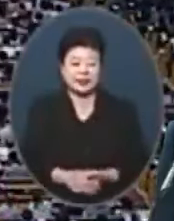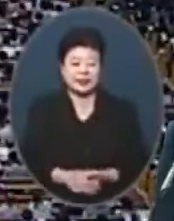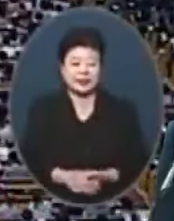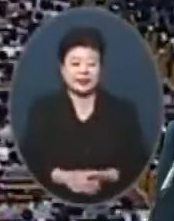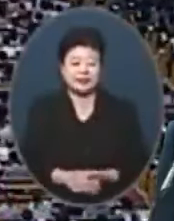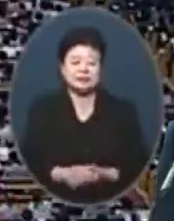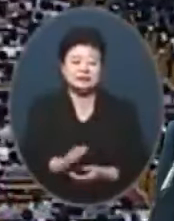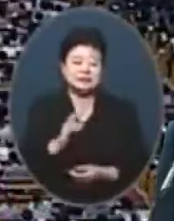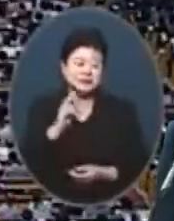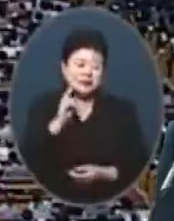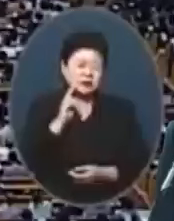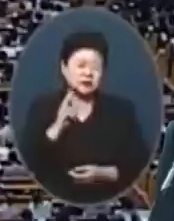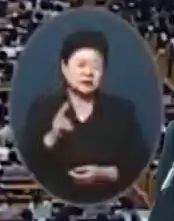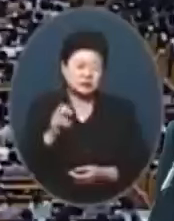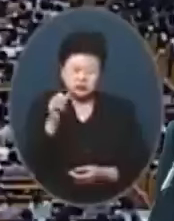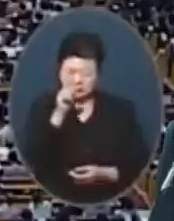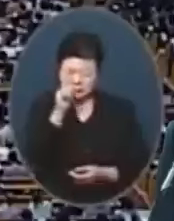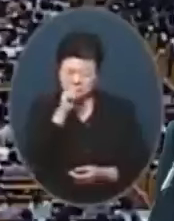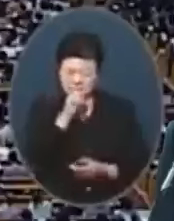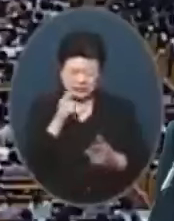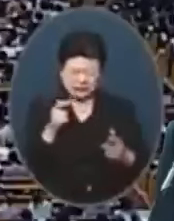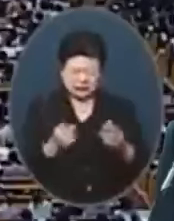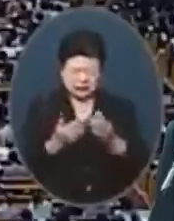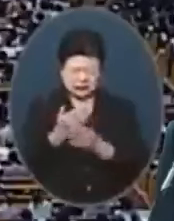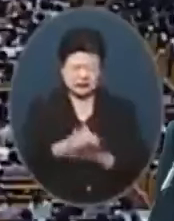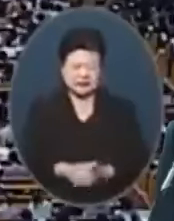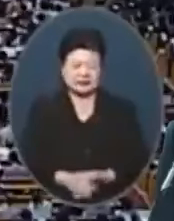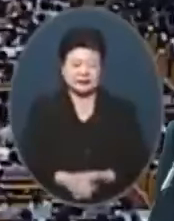대단히 좋지 않은 일이 생기는 것입니다.